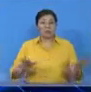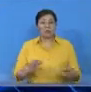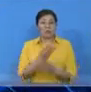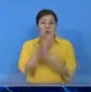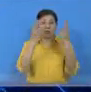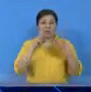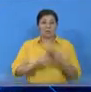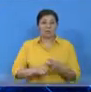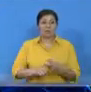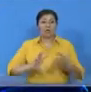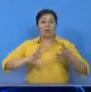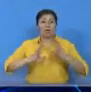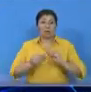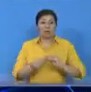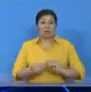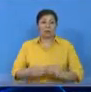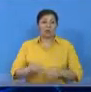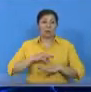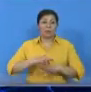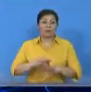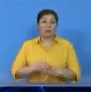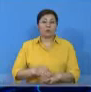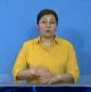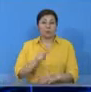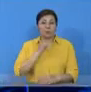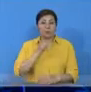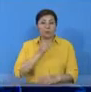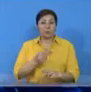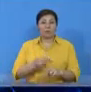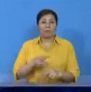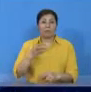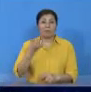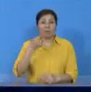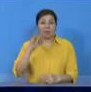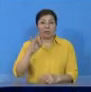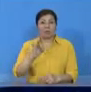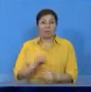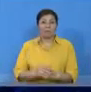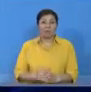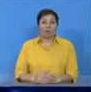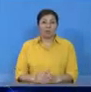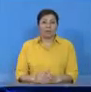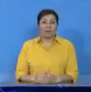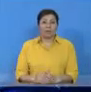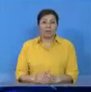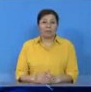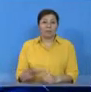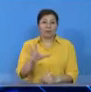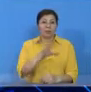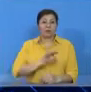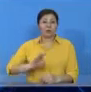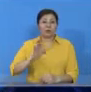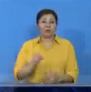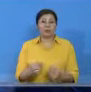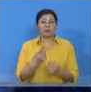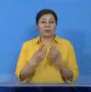По итогам проведенного ПЦР-скрининга апрель-май текущего года установлена циркуляция различных вариантов. Во всех регионах